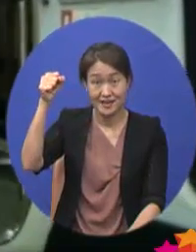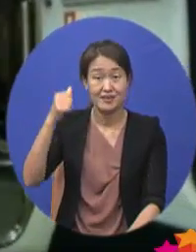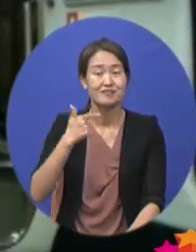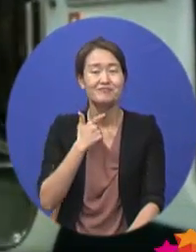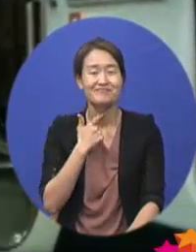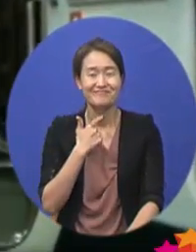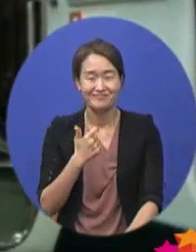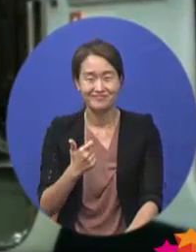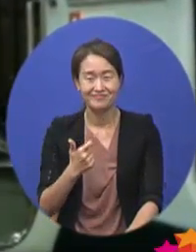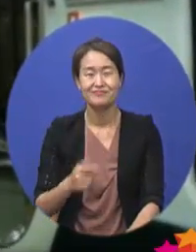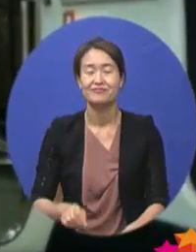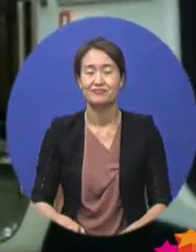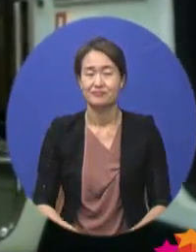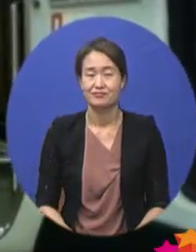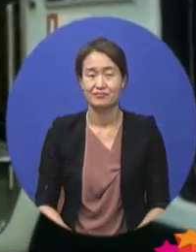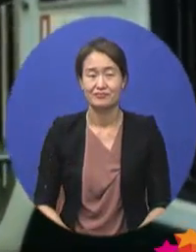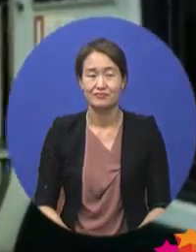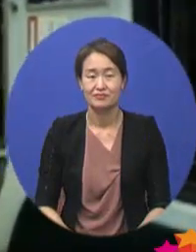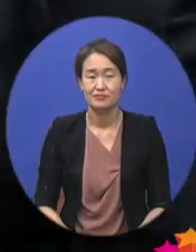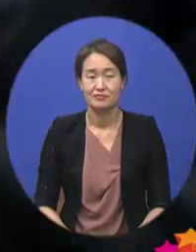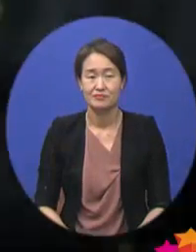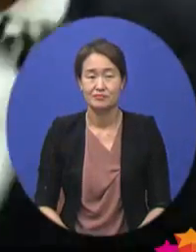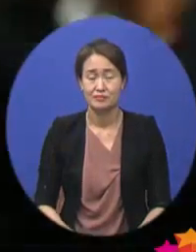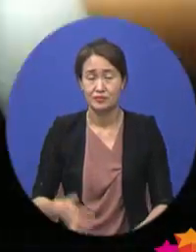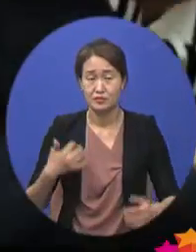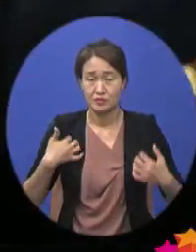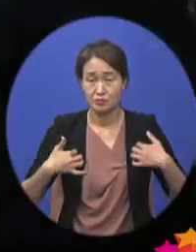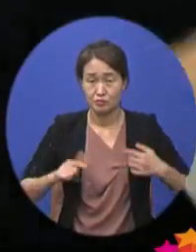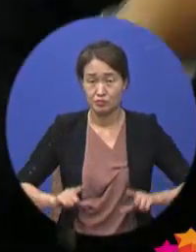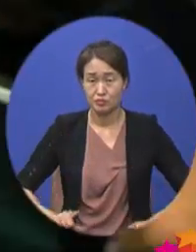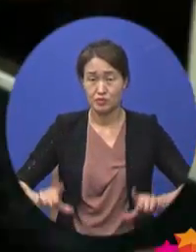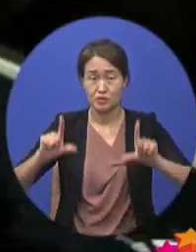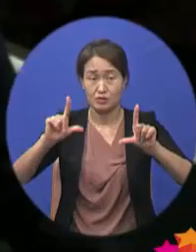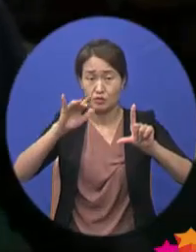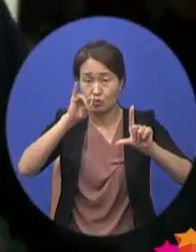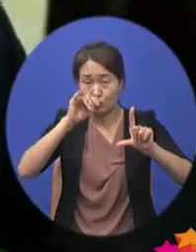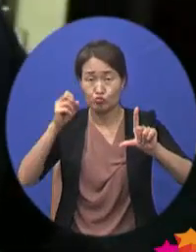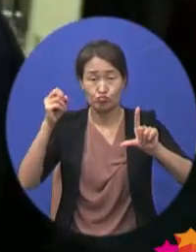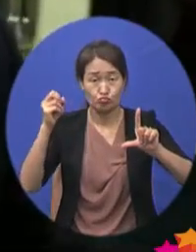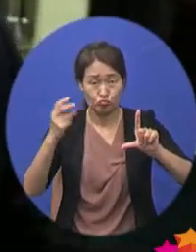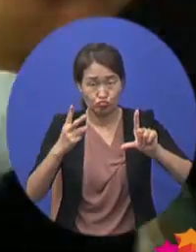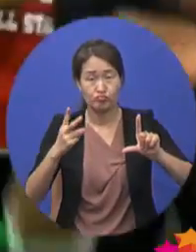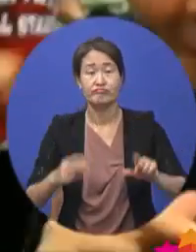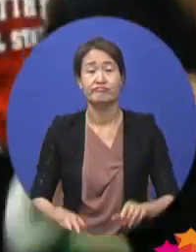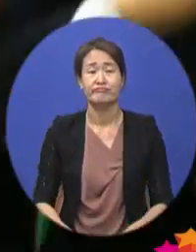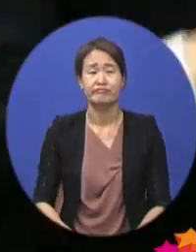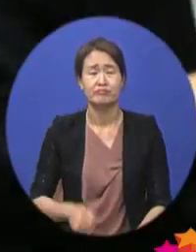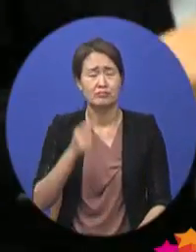아니면 이겨냈다 기쁜 날이 와도